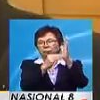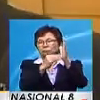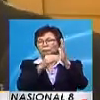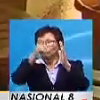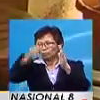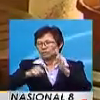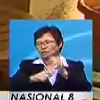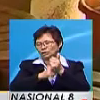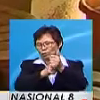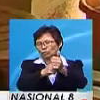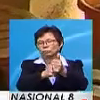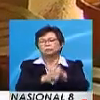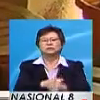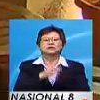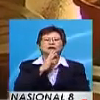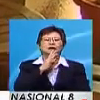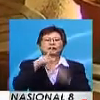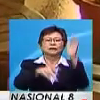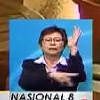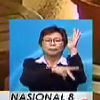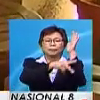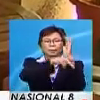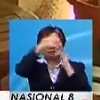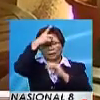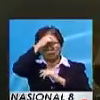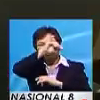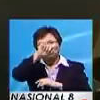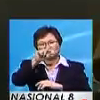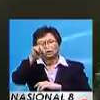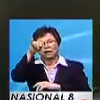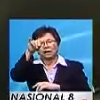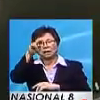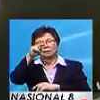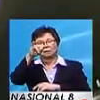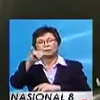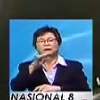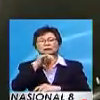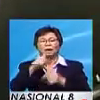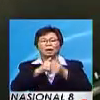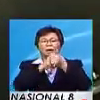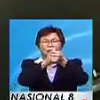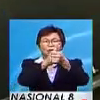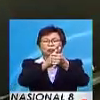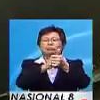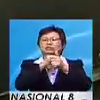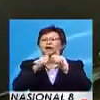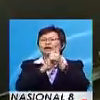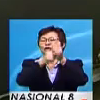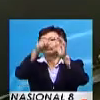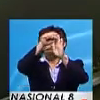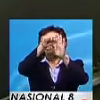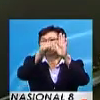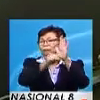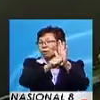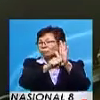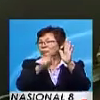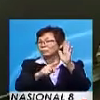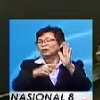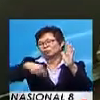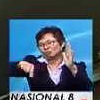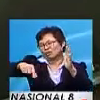skmm bercakap di lobi parlimen Datuk Jailani menambah ketidakpatuhan kepada standard mandatori bagi kualiti